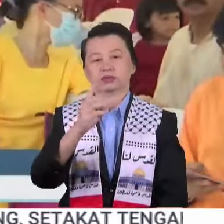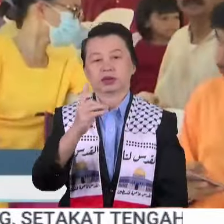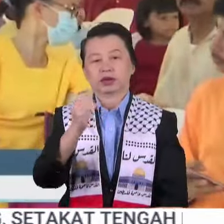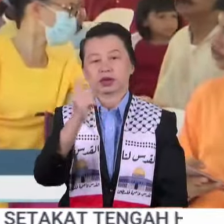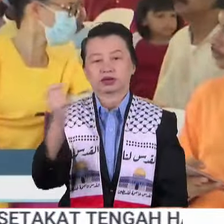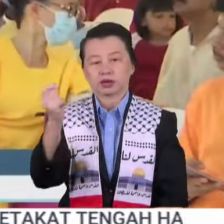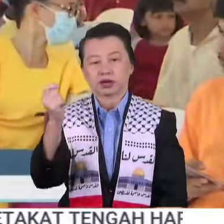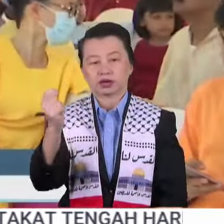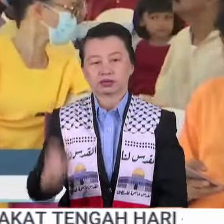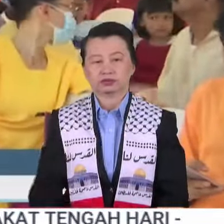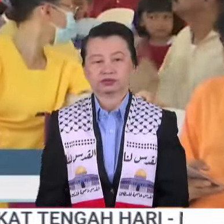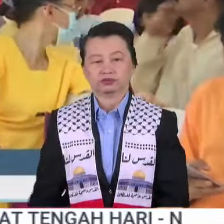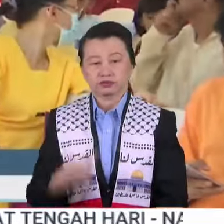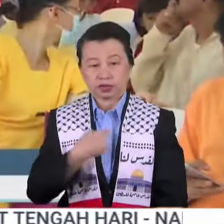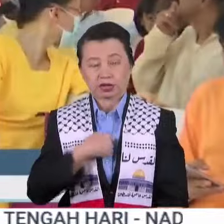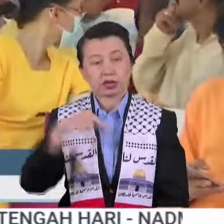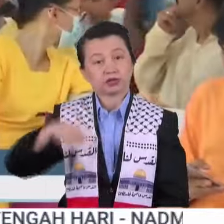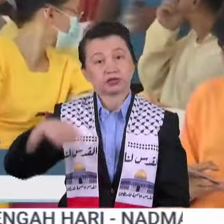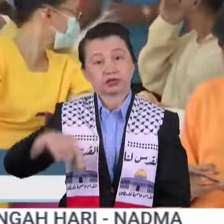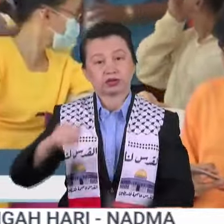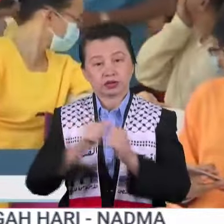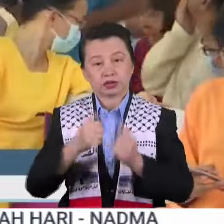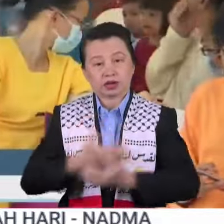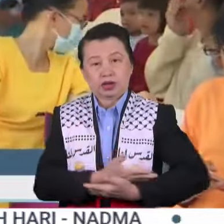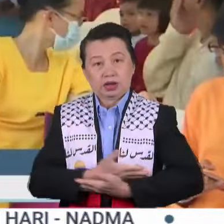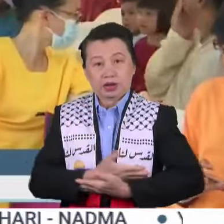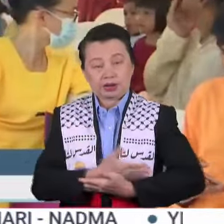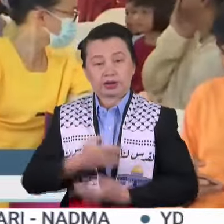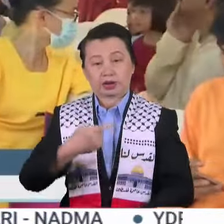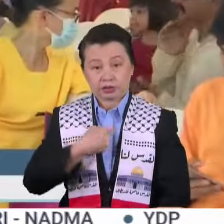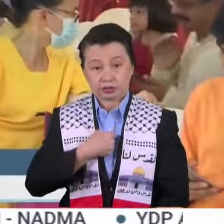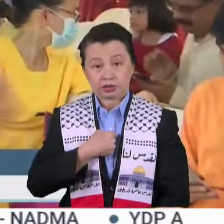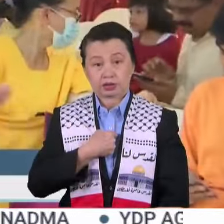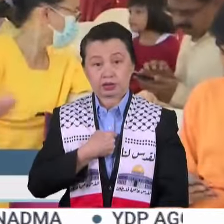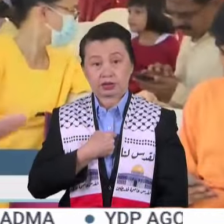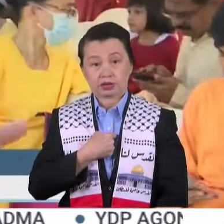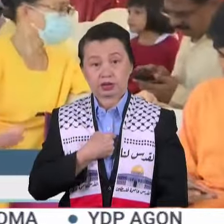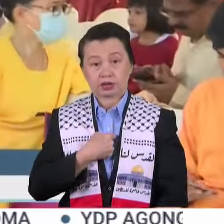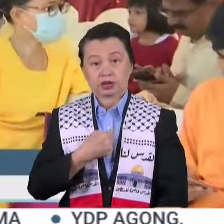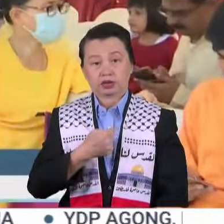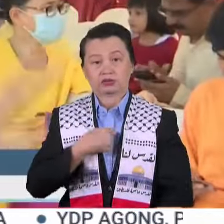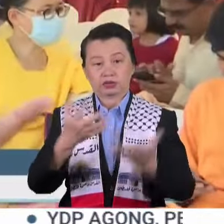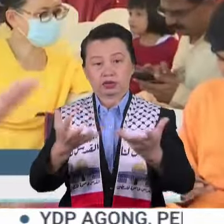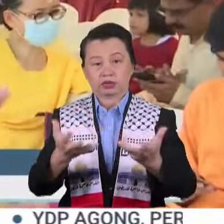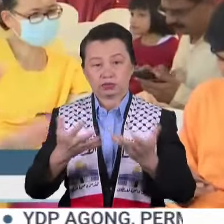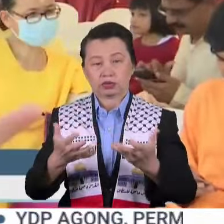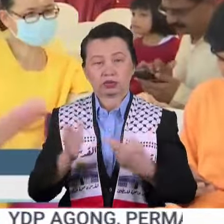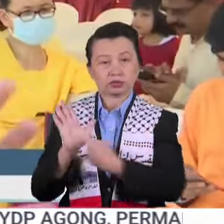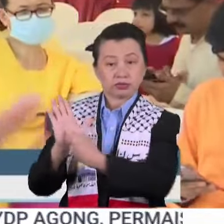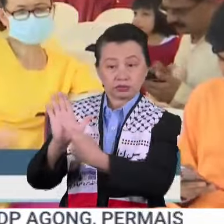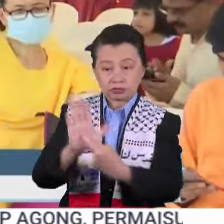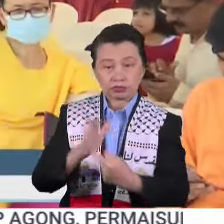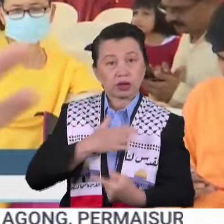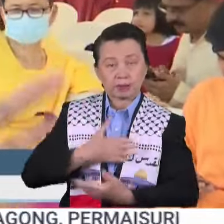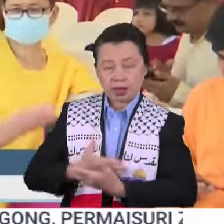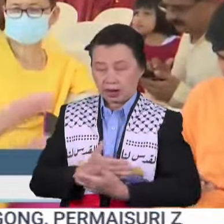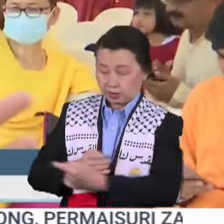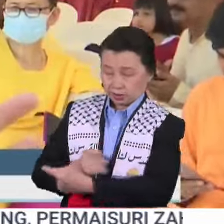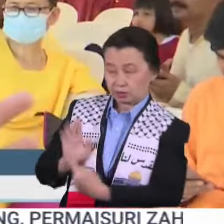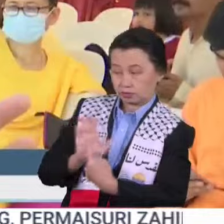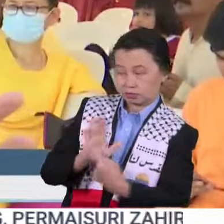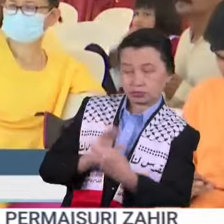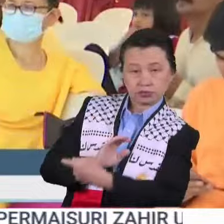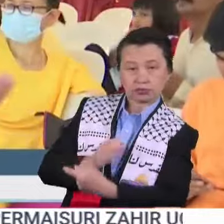di sini dengan anak saya because I want to kasi expose anak saya to kita